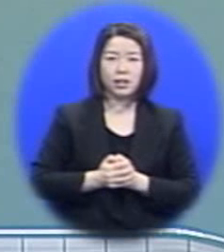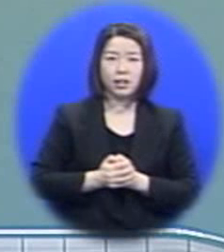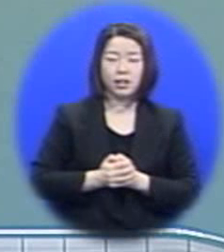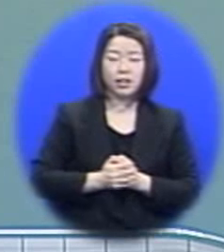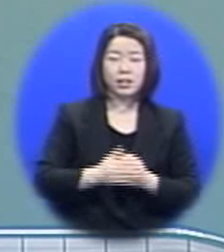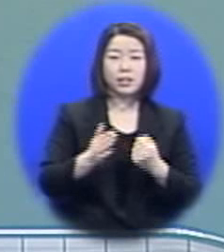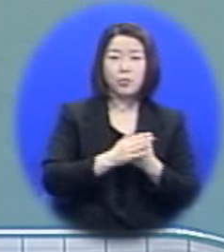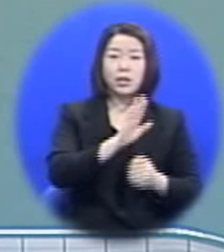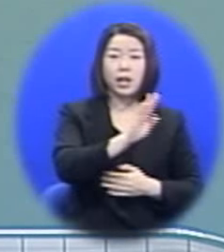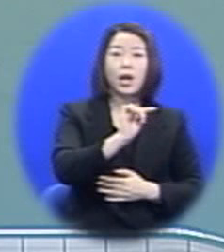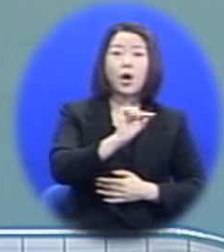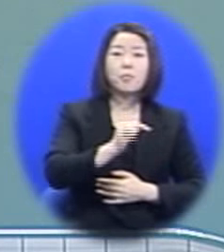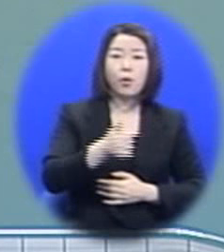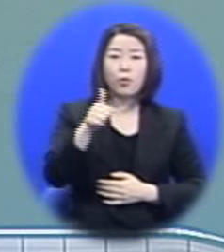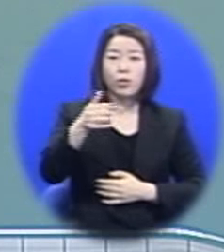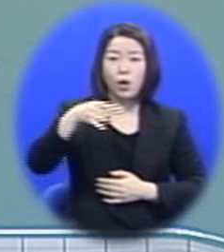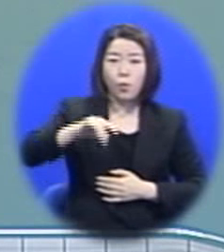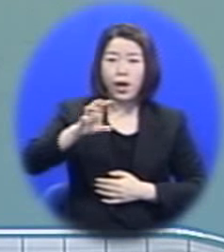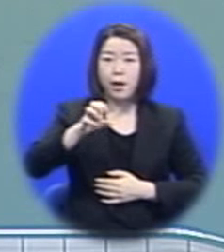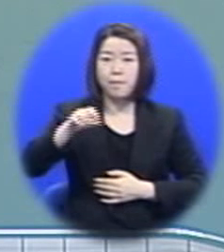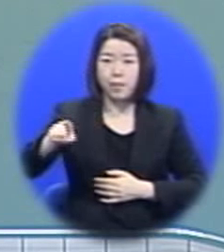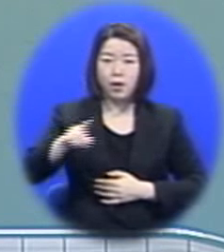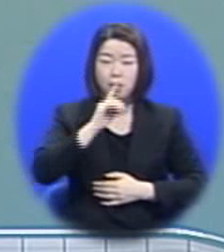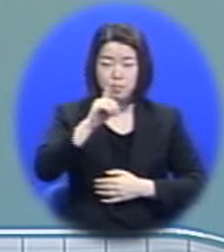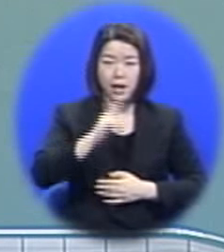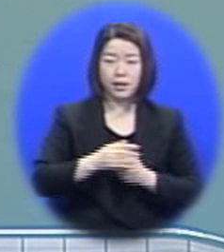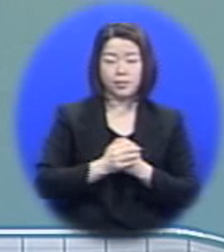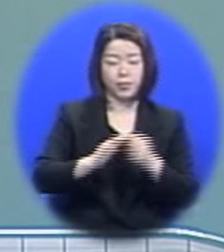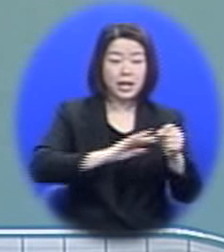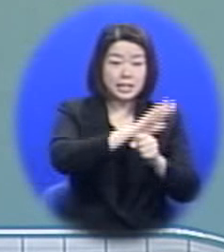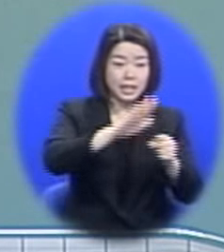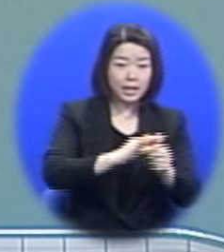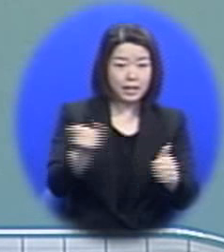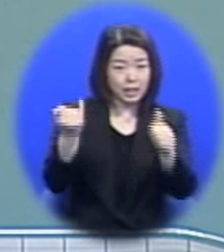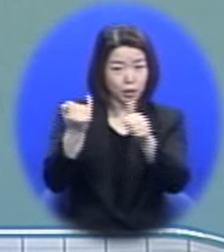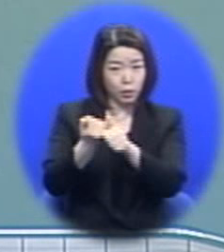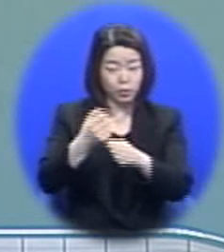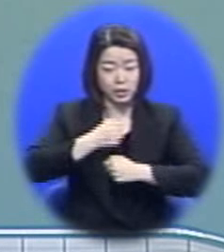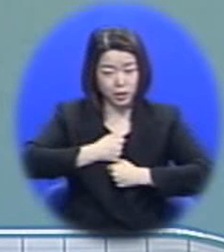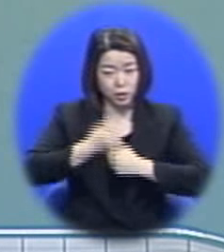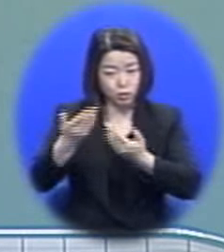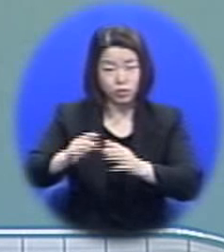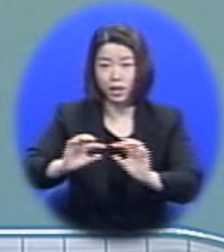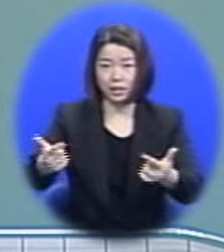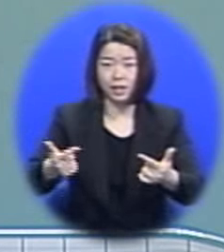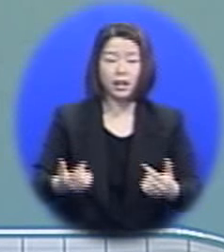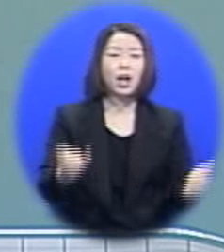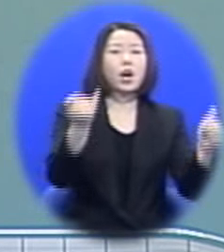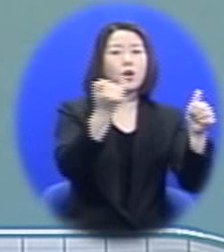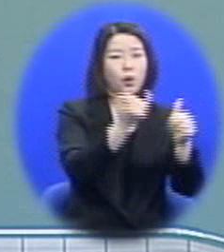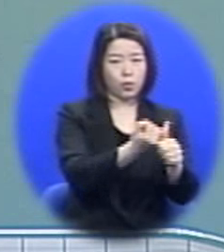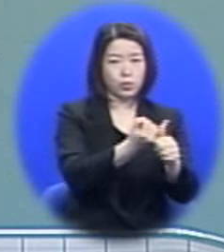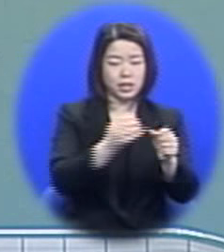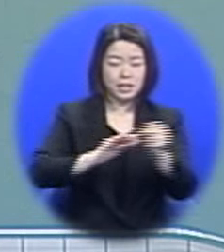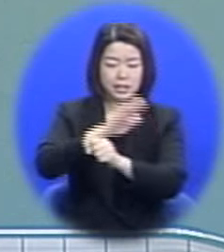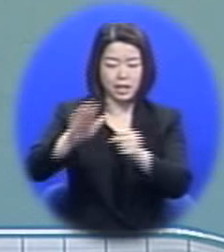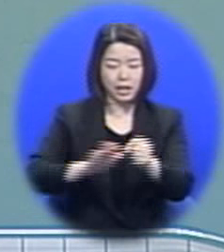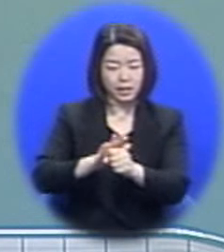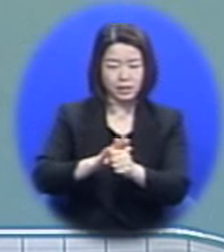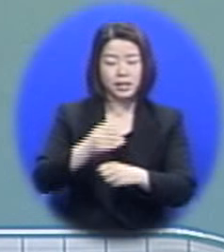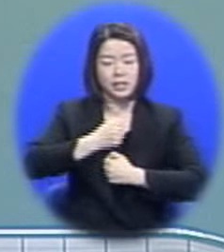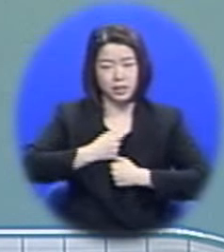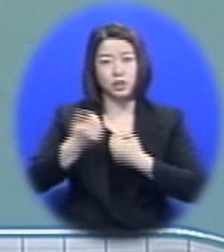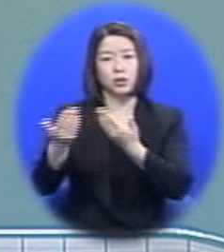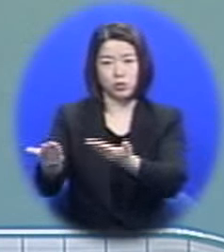보네포가 이렇게 말합니다. 사랑이 결혼을 지켜 주는게 아니라 결혼이 사랑을 지켜 주는 거죠.